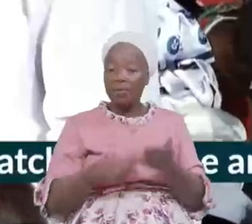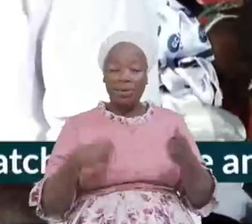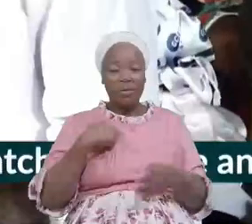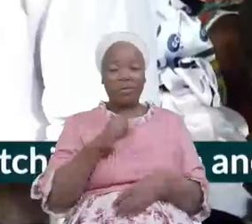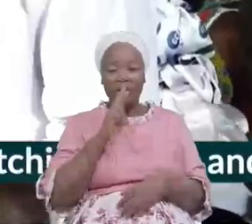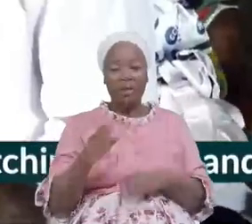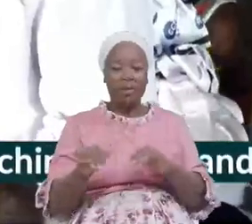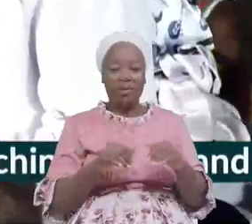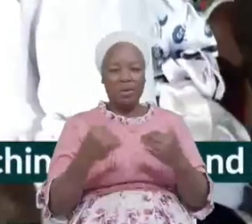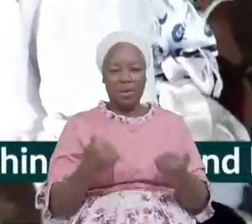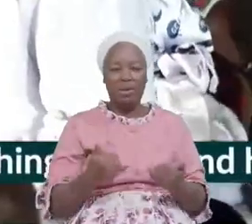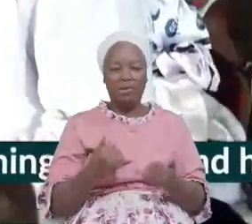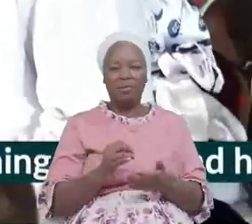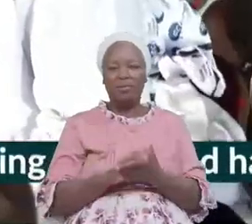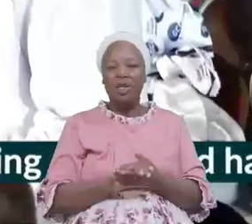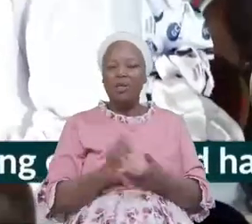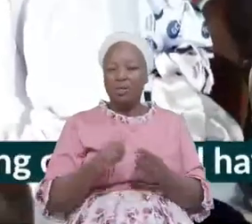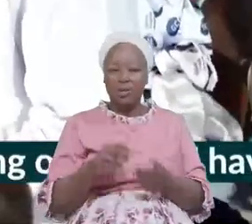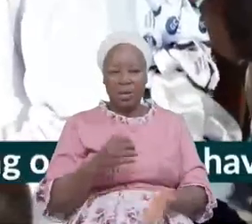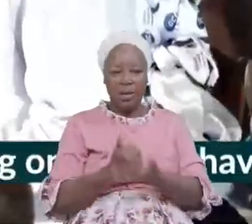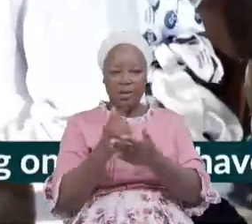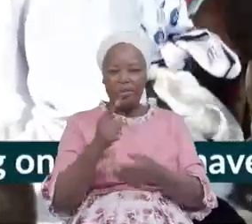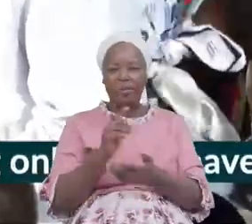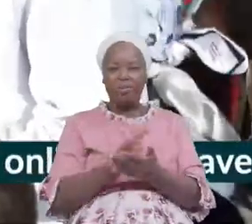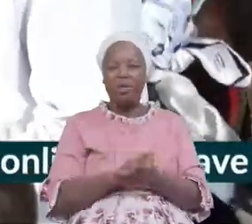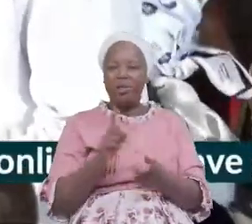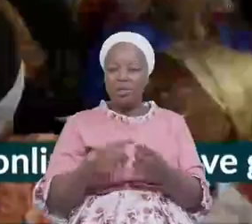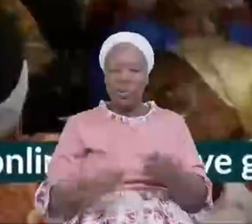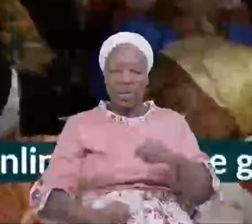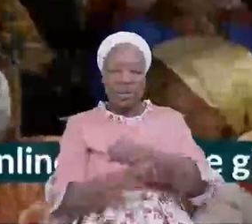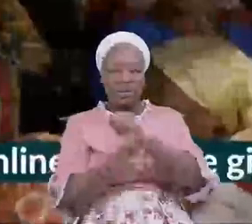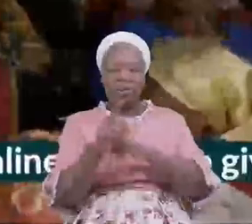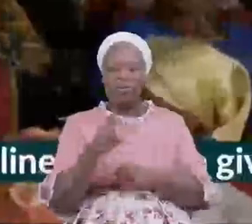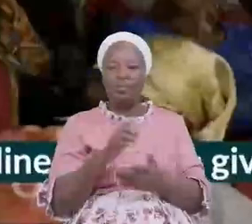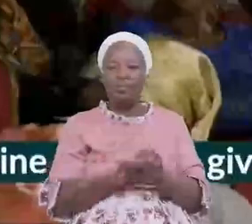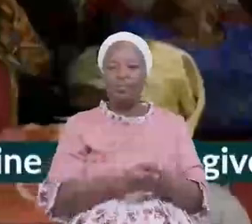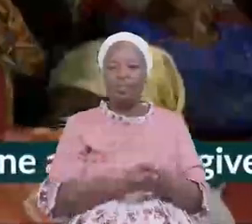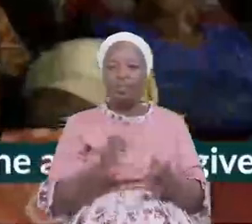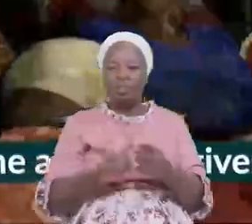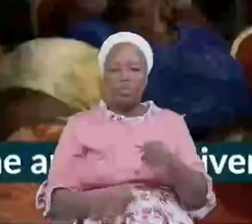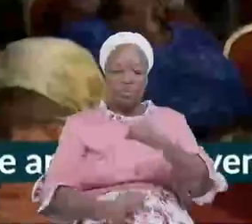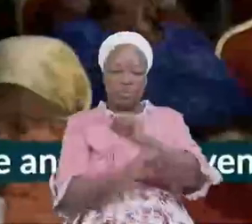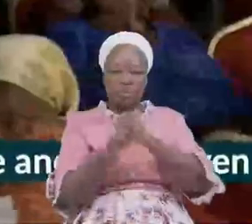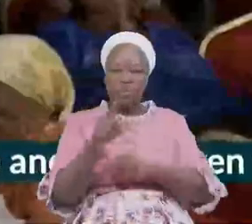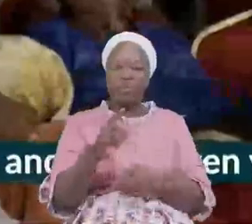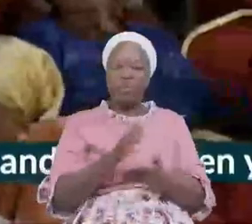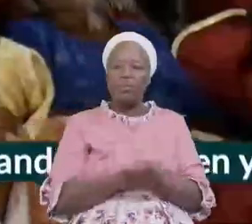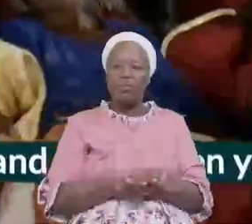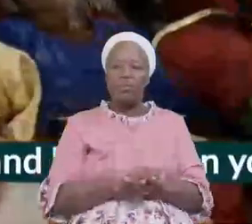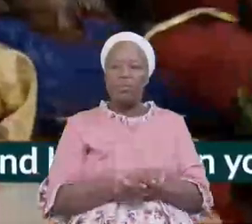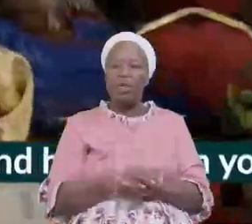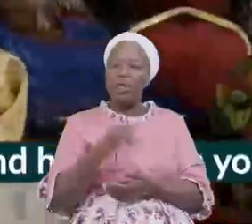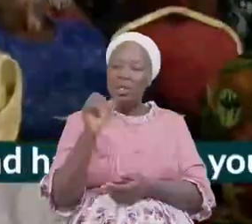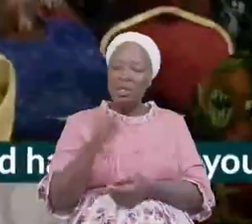maintenant. Pour t'aider. Pour t'accompagner. Te soutenir.